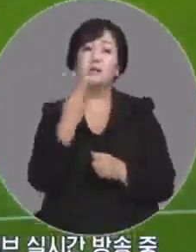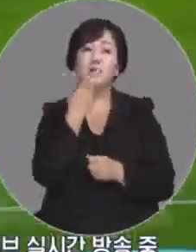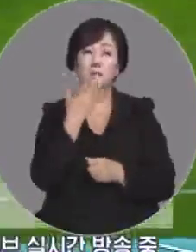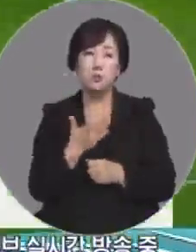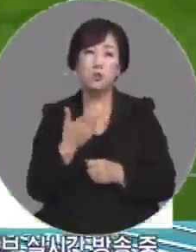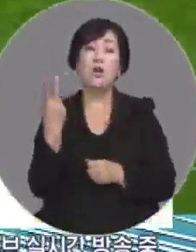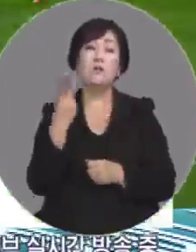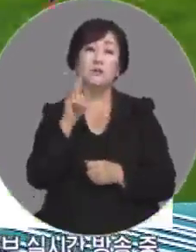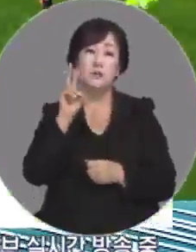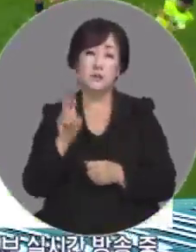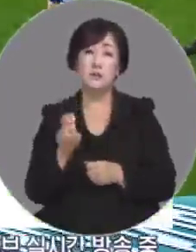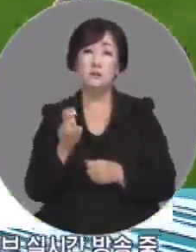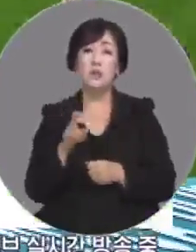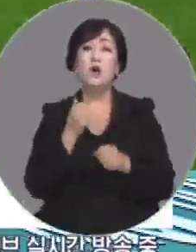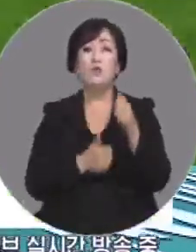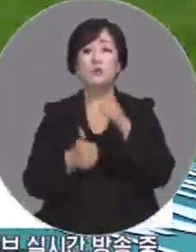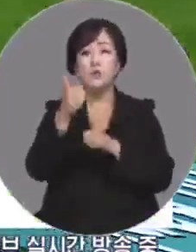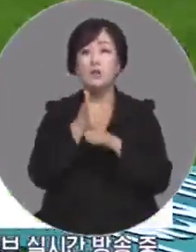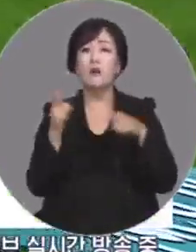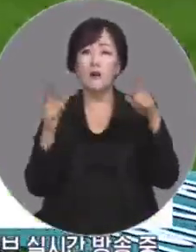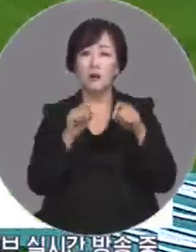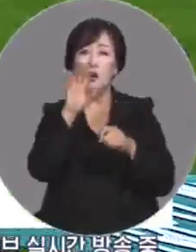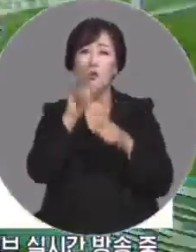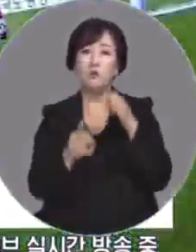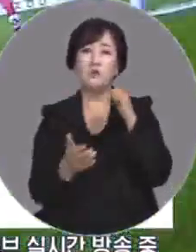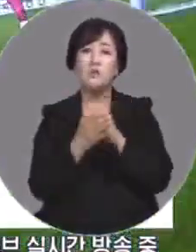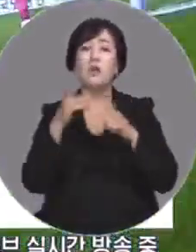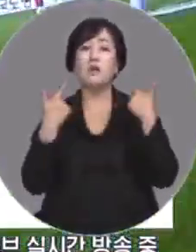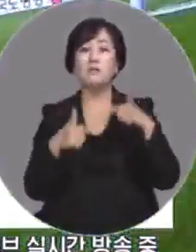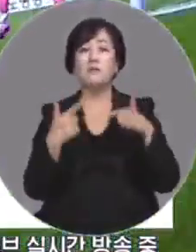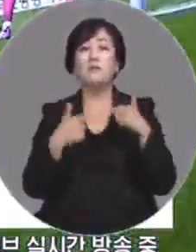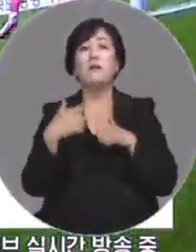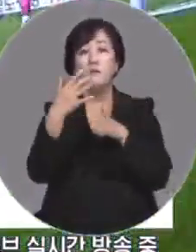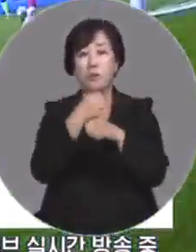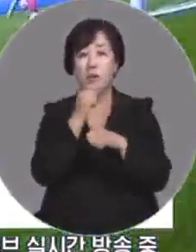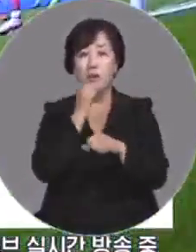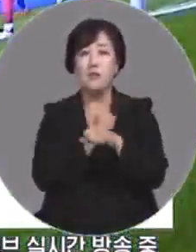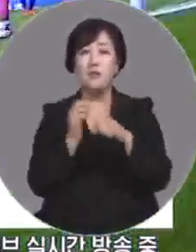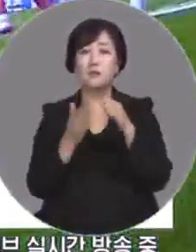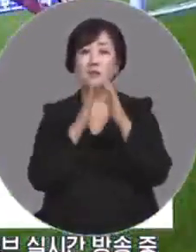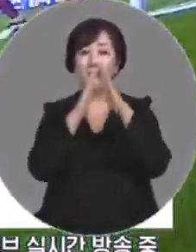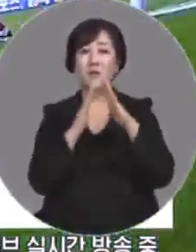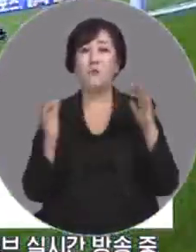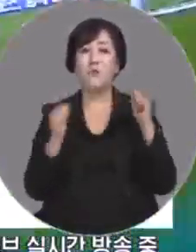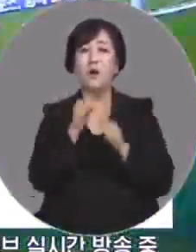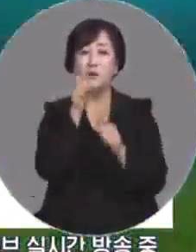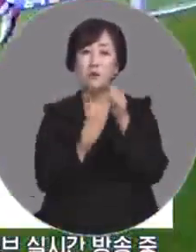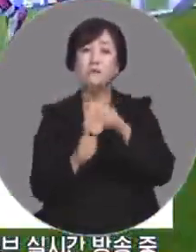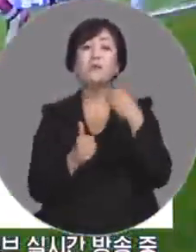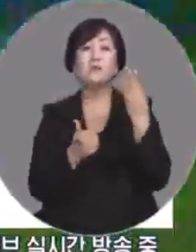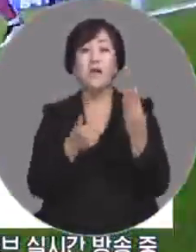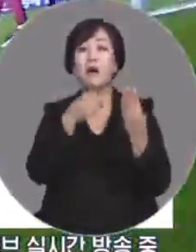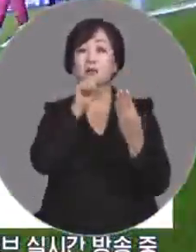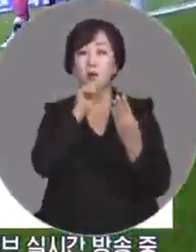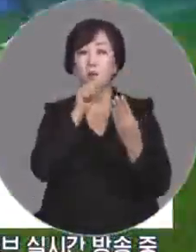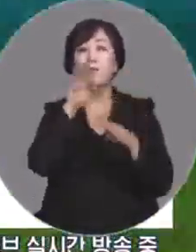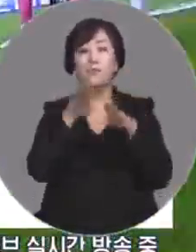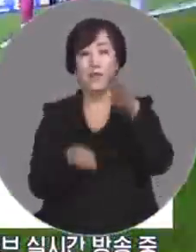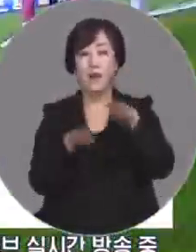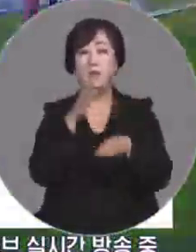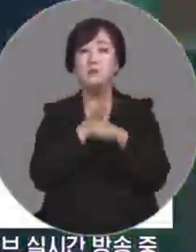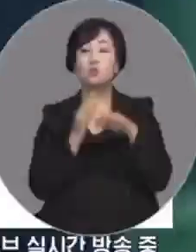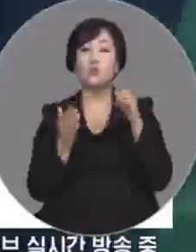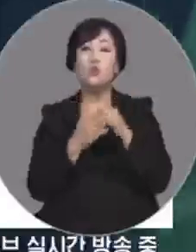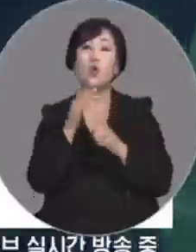2019년과 2020년 우승 문턱에서 번번이 울산의 발목을 잡았던 전북과의 승점 차는 4점.